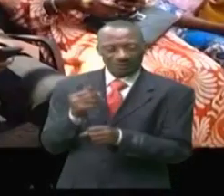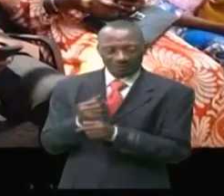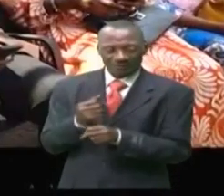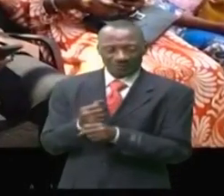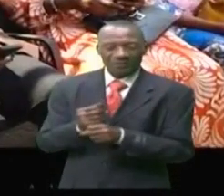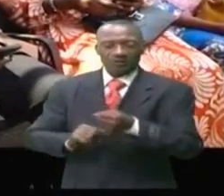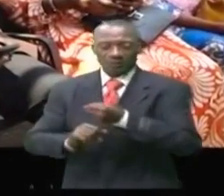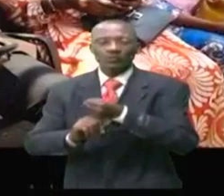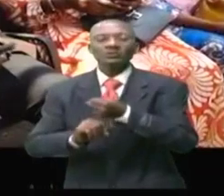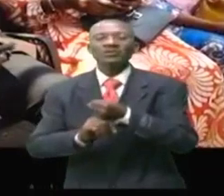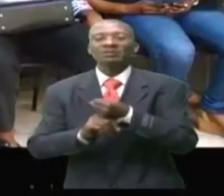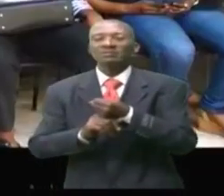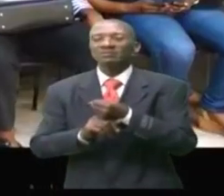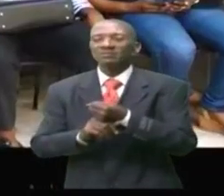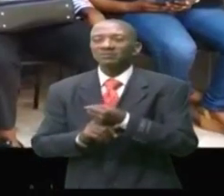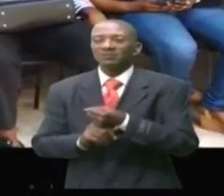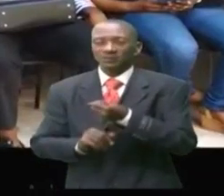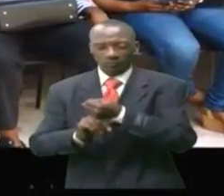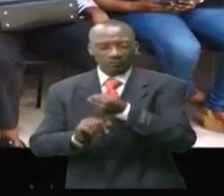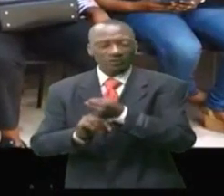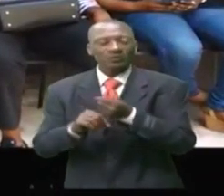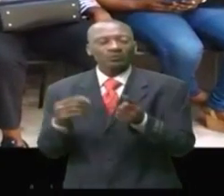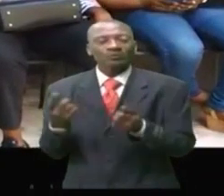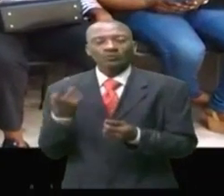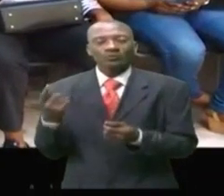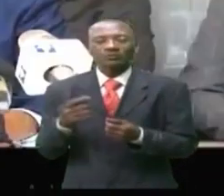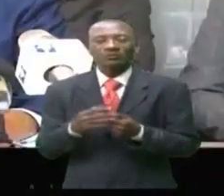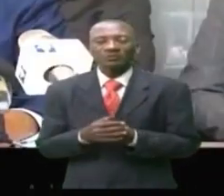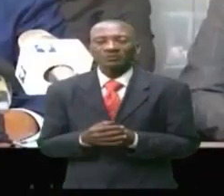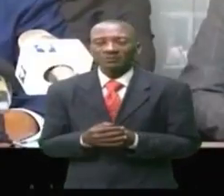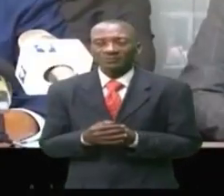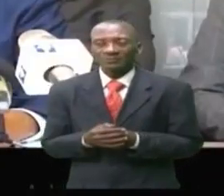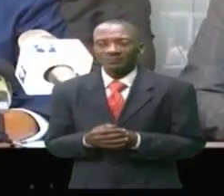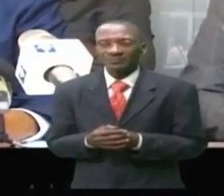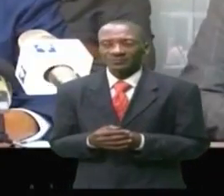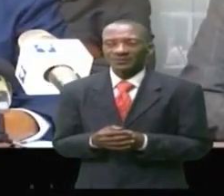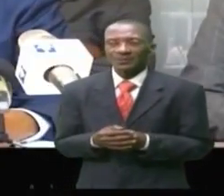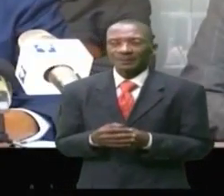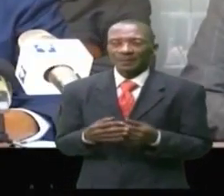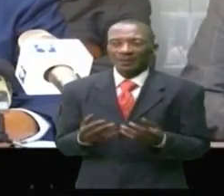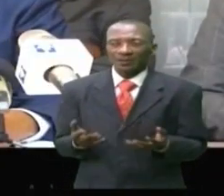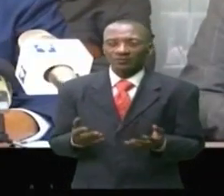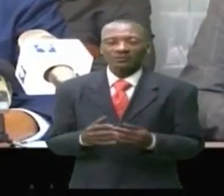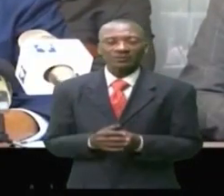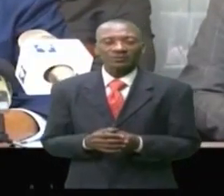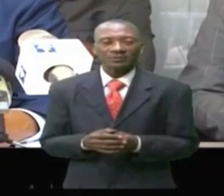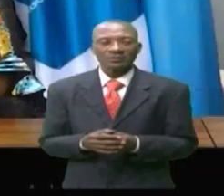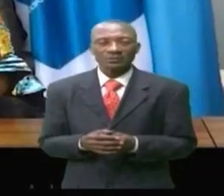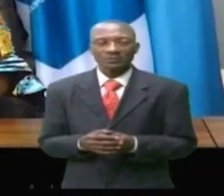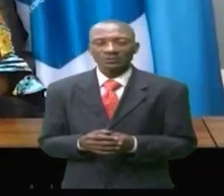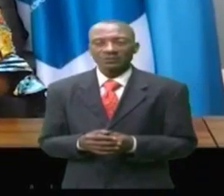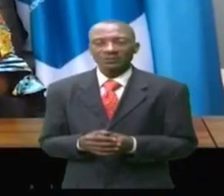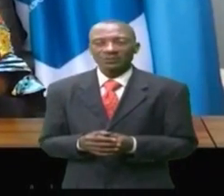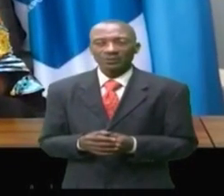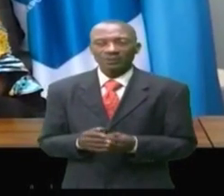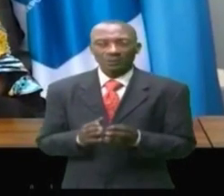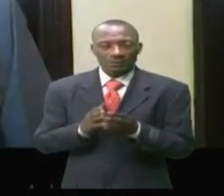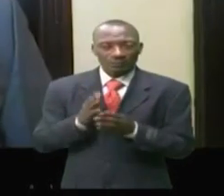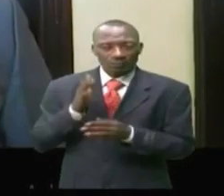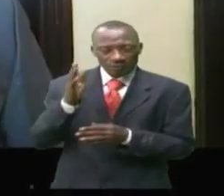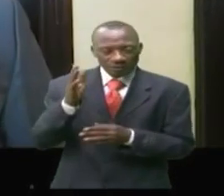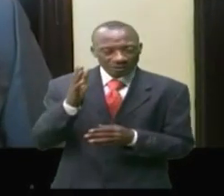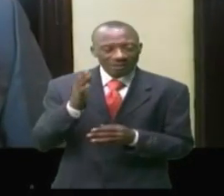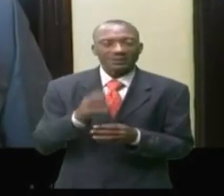terrain. Et nous allons croire que les élections qui seront organisées le 20 décembre